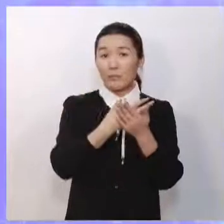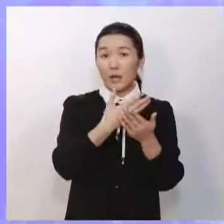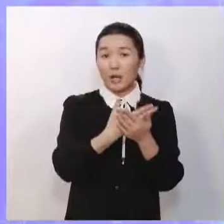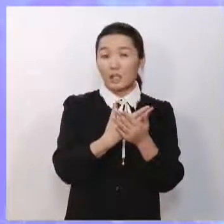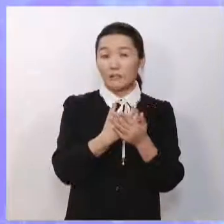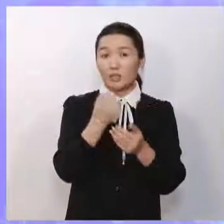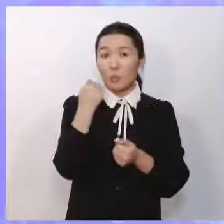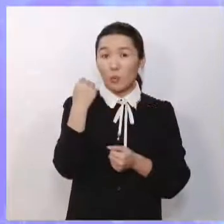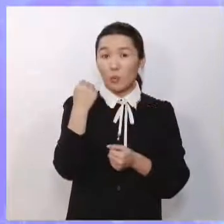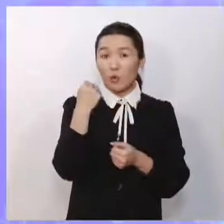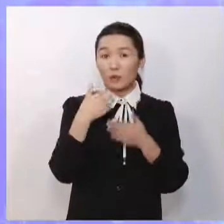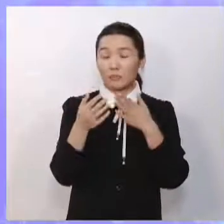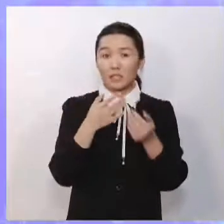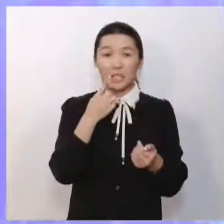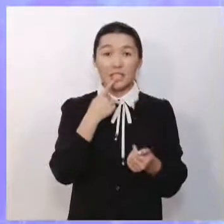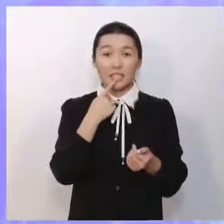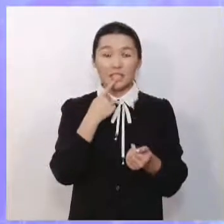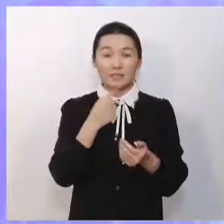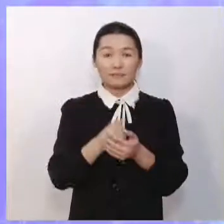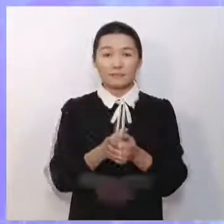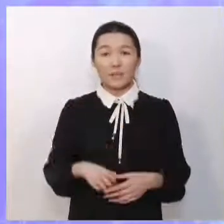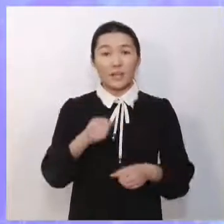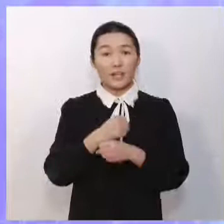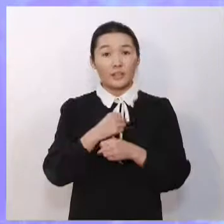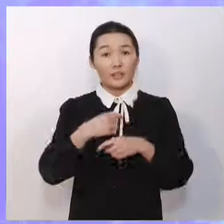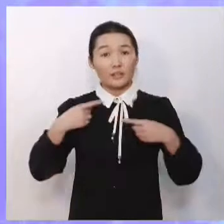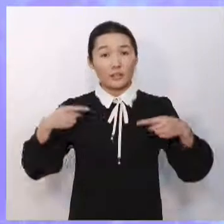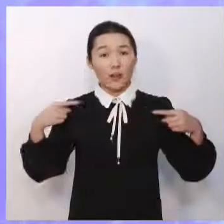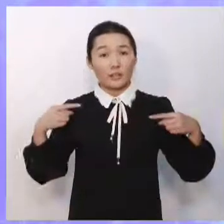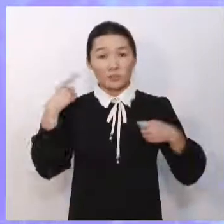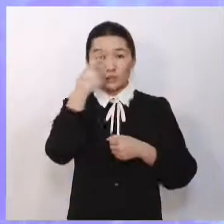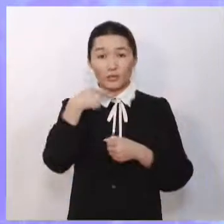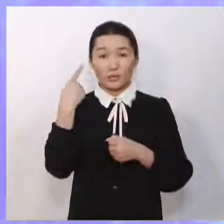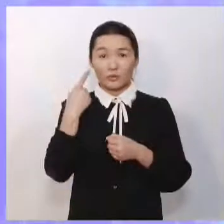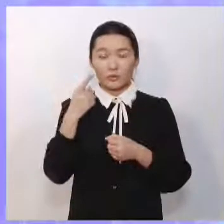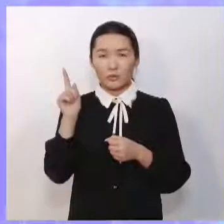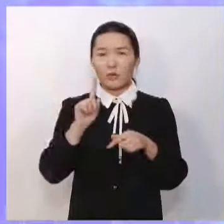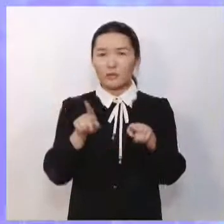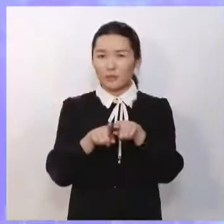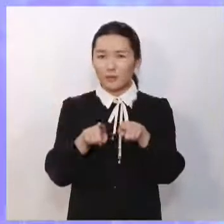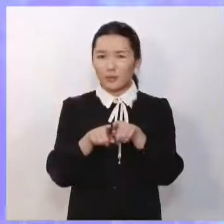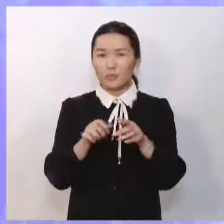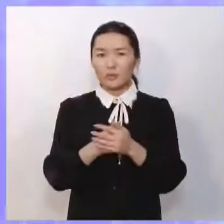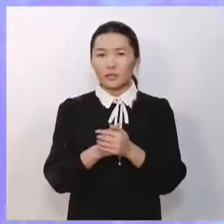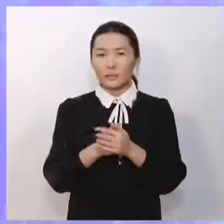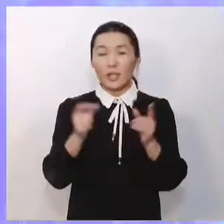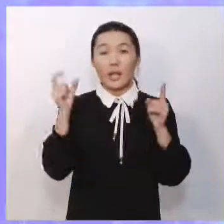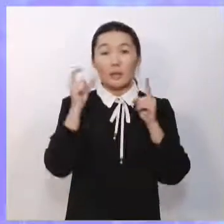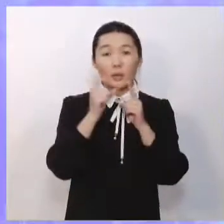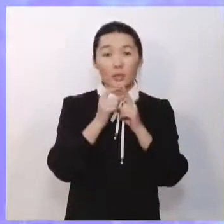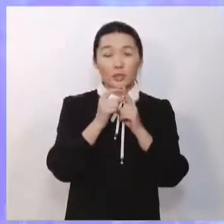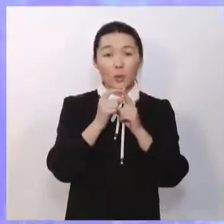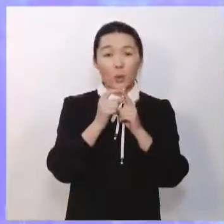показывать кулак или язык и корчить рожи, что одно и то же. Но словом